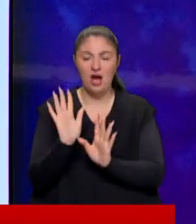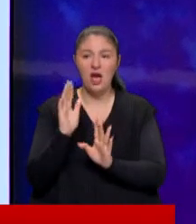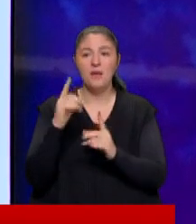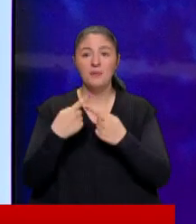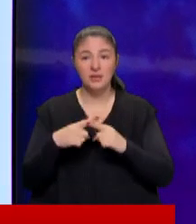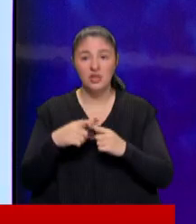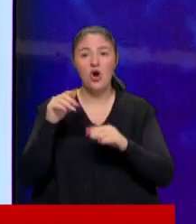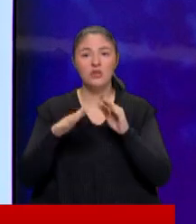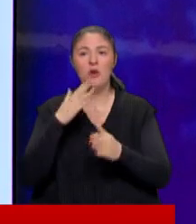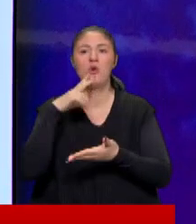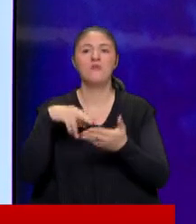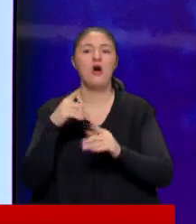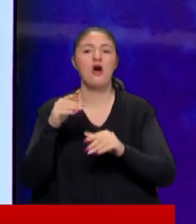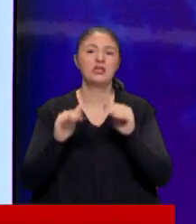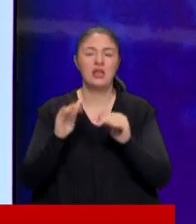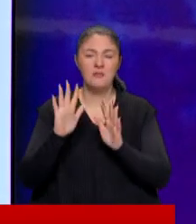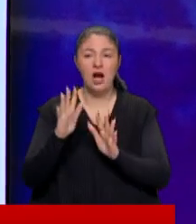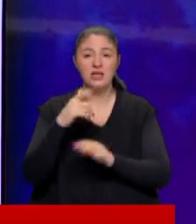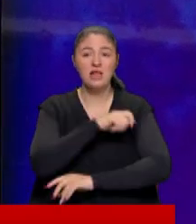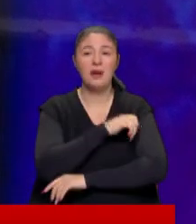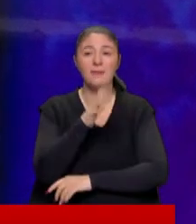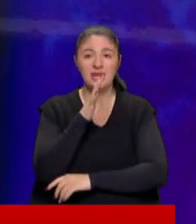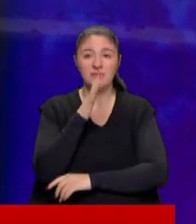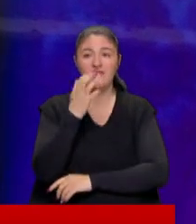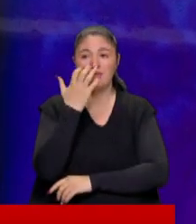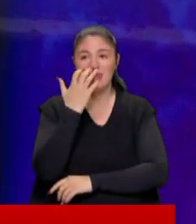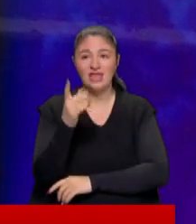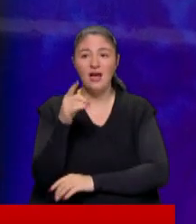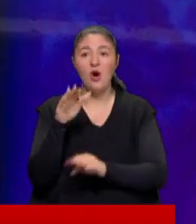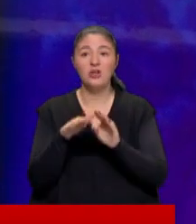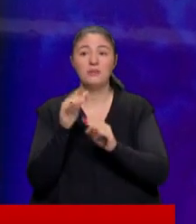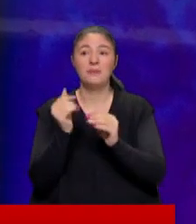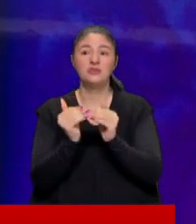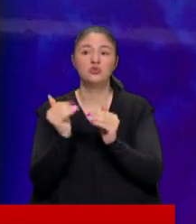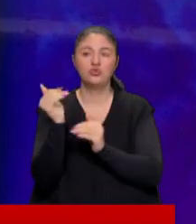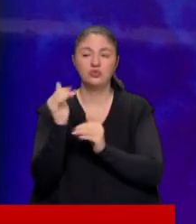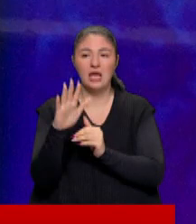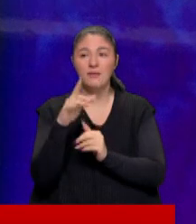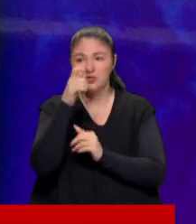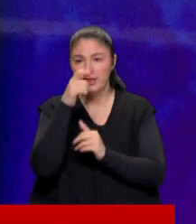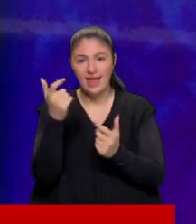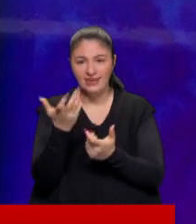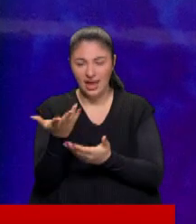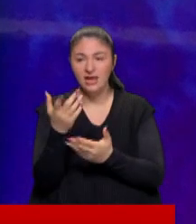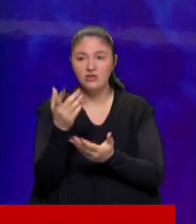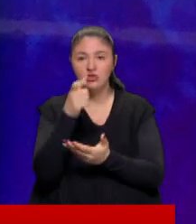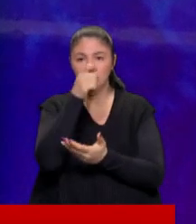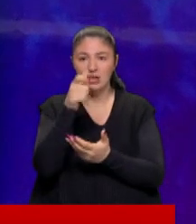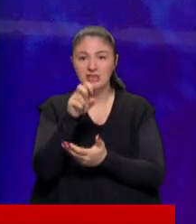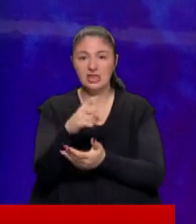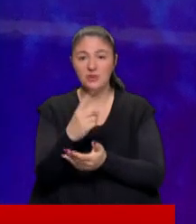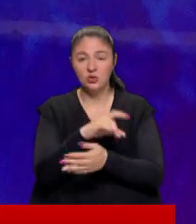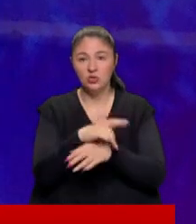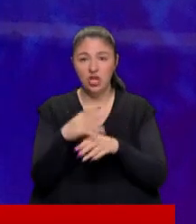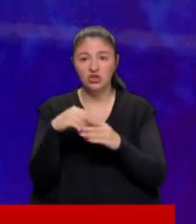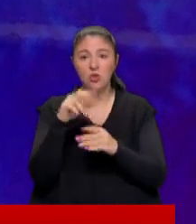matematikte de ortalamada, okumada da ortalamada. Almanya hatta bilimde, yani fende ortalamanın üstünde. Peki Türkiye nerede? Türkiye işte 81 ülke